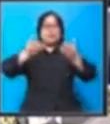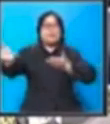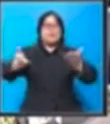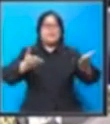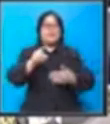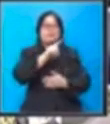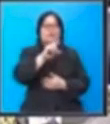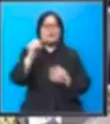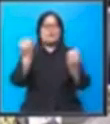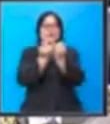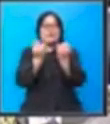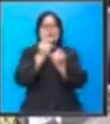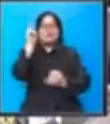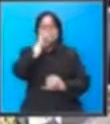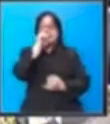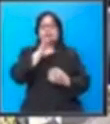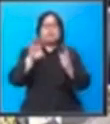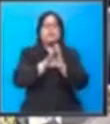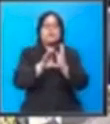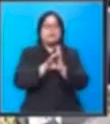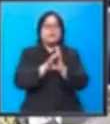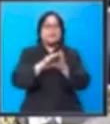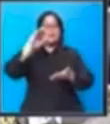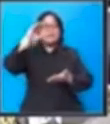Zoo Taiping yang kritikal seperti kekurangan